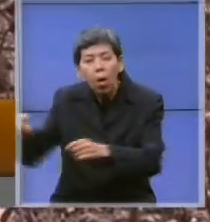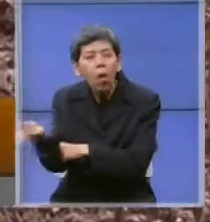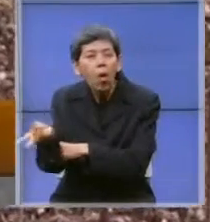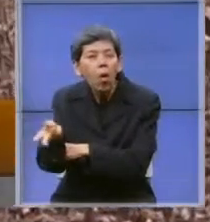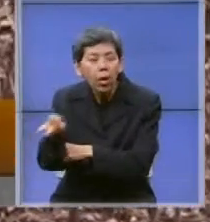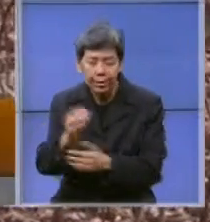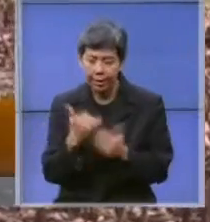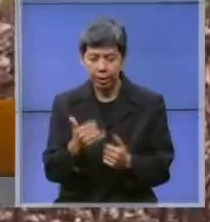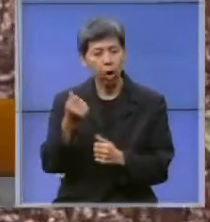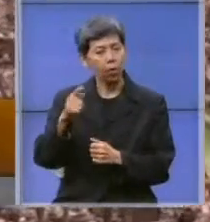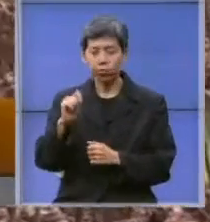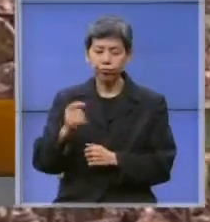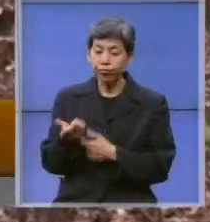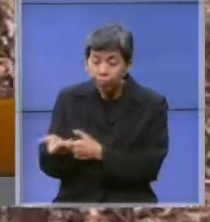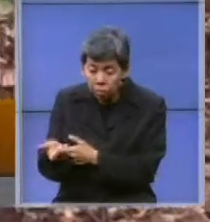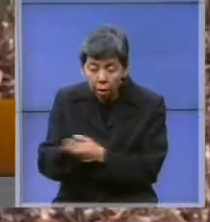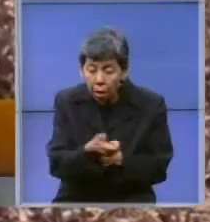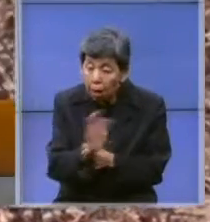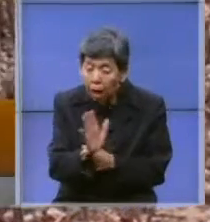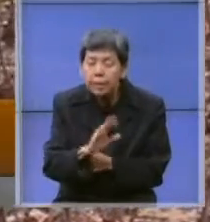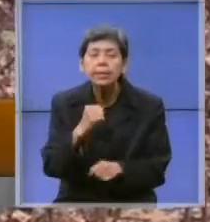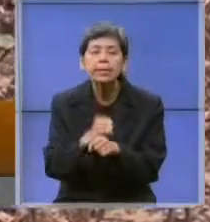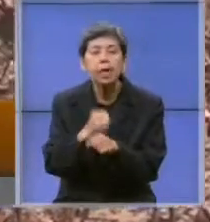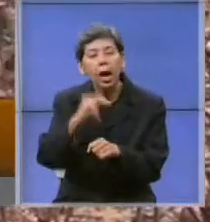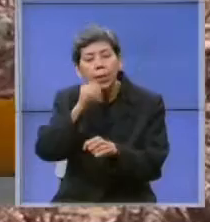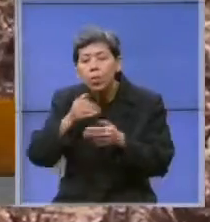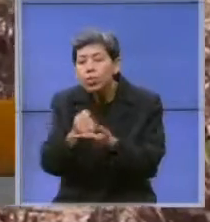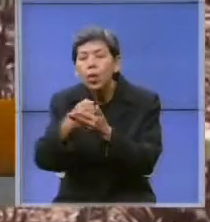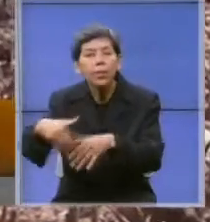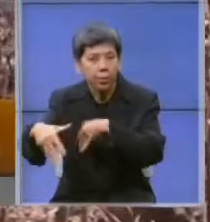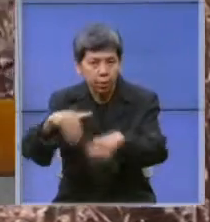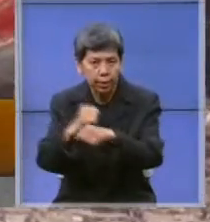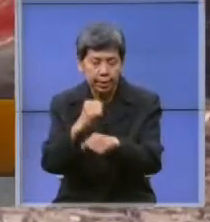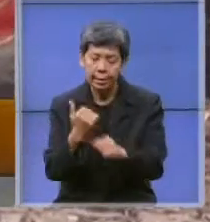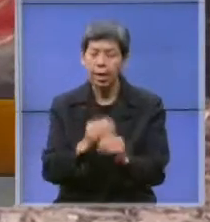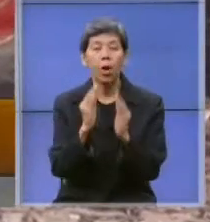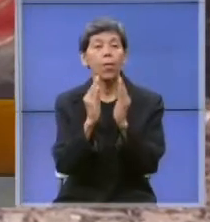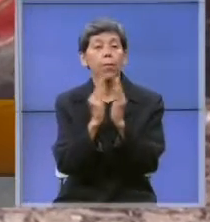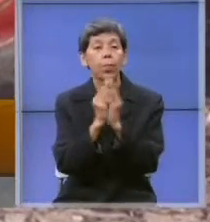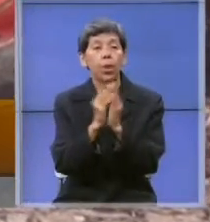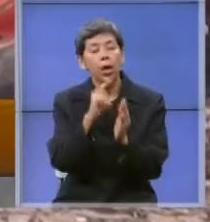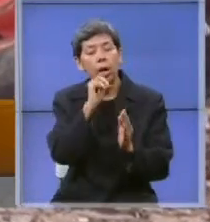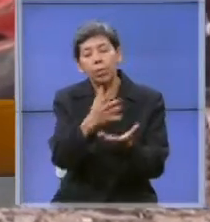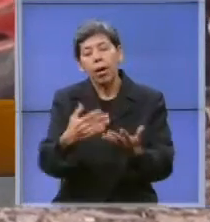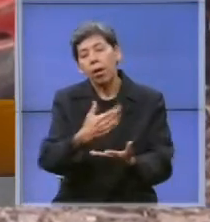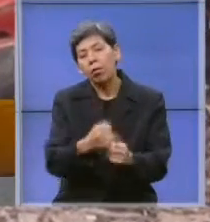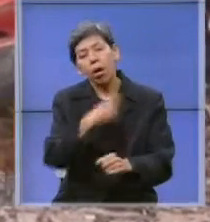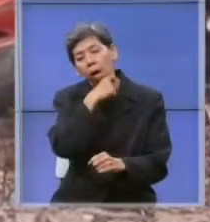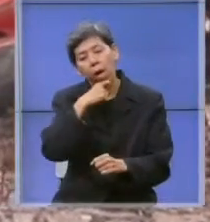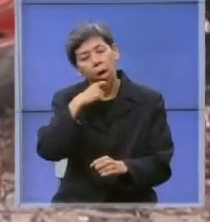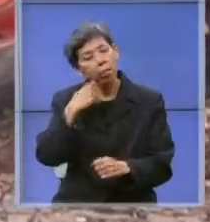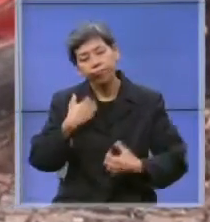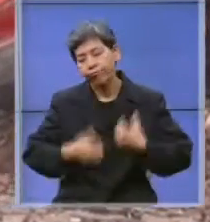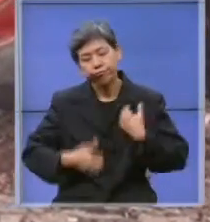ะทางอบต.ไม่อนุญาตให้สูบน้ำเพราะต้องนำไปแจกจ่ายประชาชนจึงทำให้นาบัวขาดน้ำแห้งตายทั้งหมดตอนนี้เดือดร้อนอ